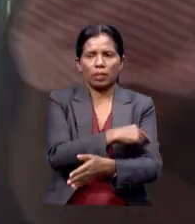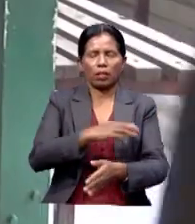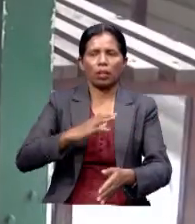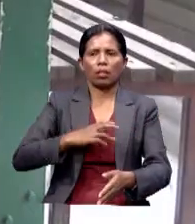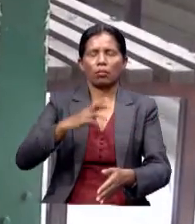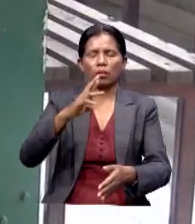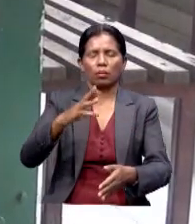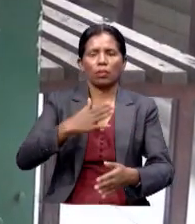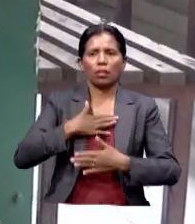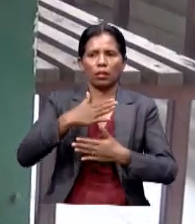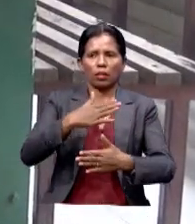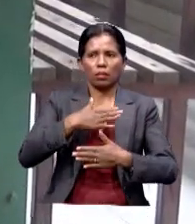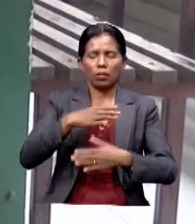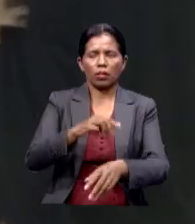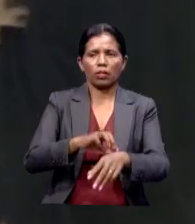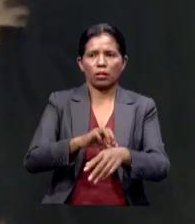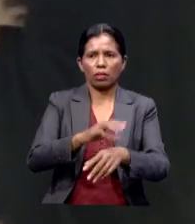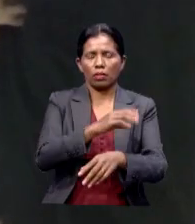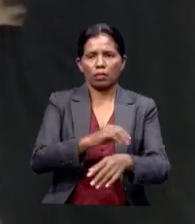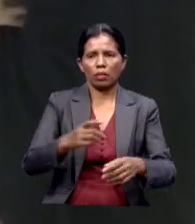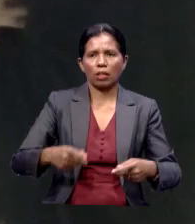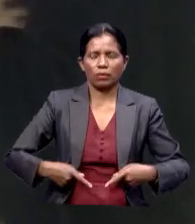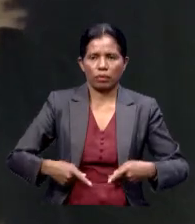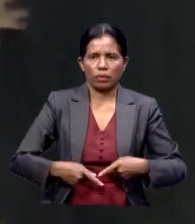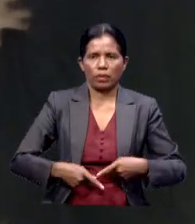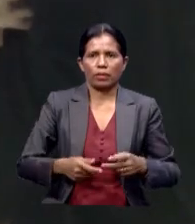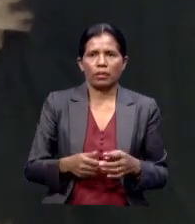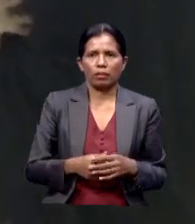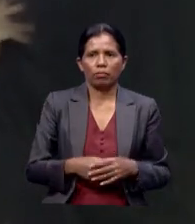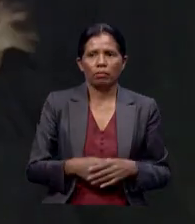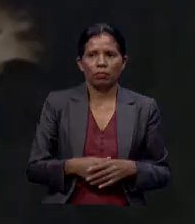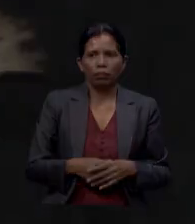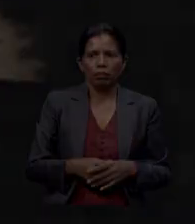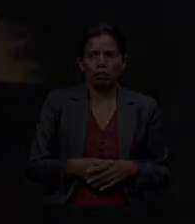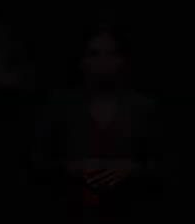moras ispa, moras kulit no diarrea. Abraão Amaral, GMN.